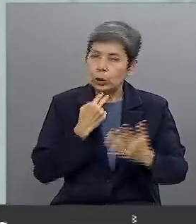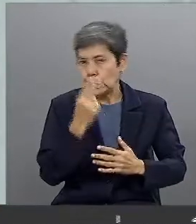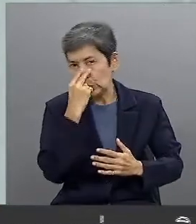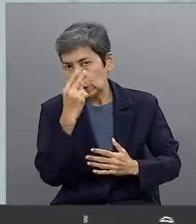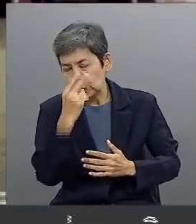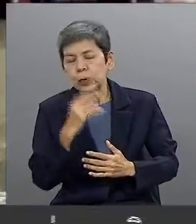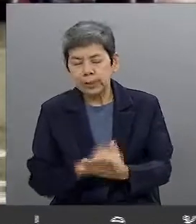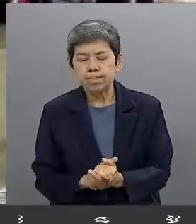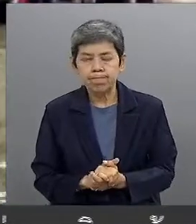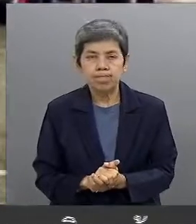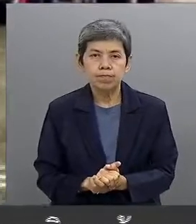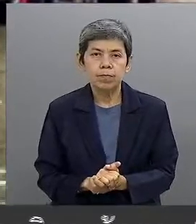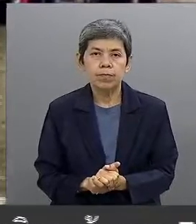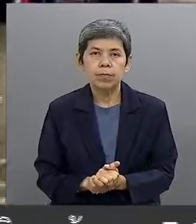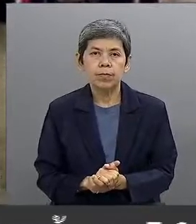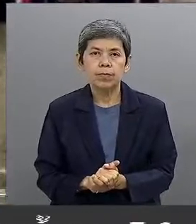มงเลยค่ะ